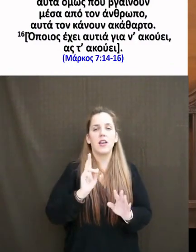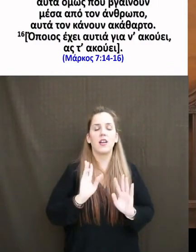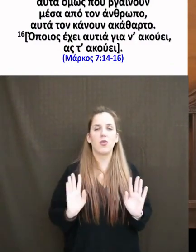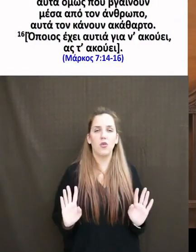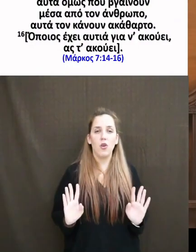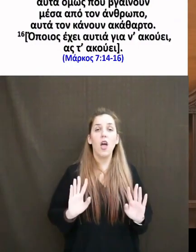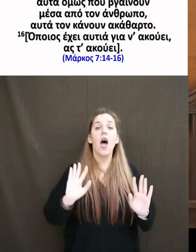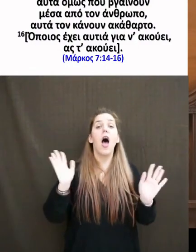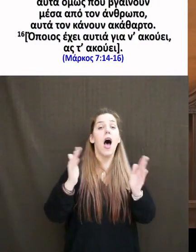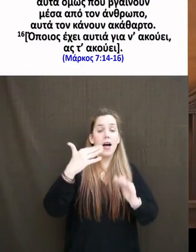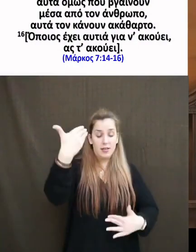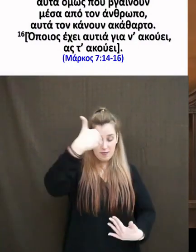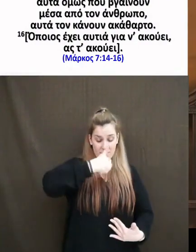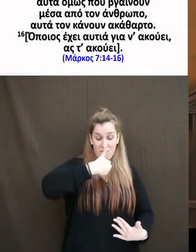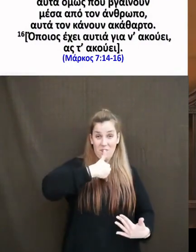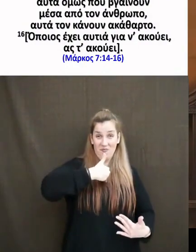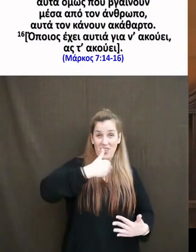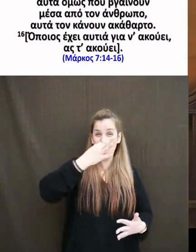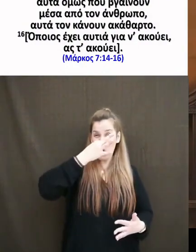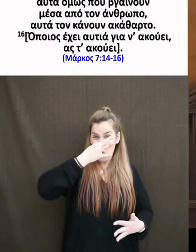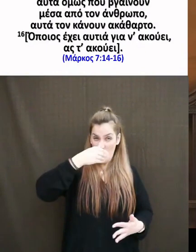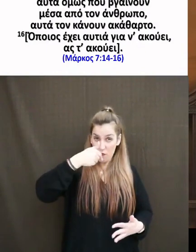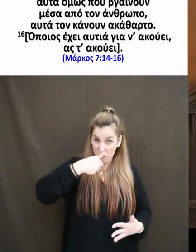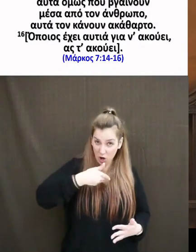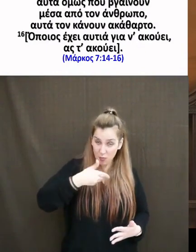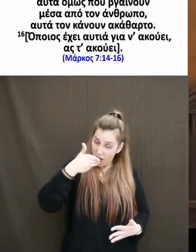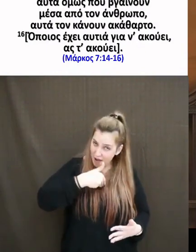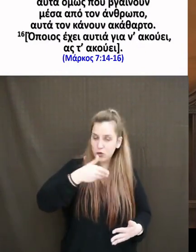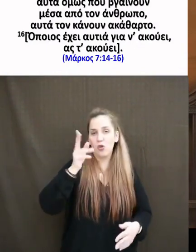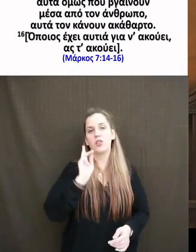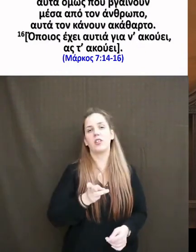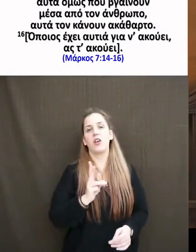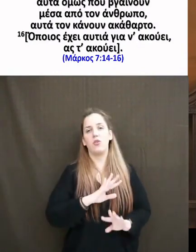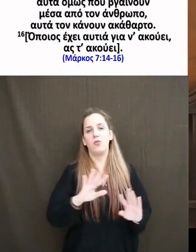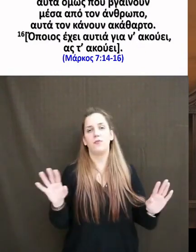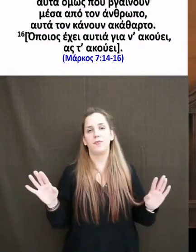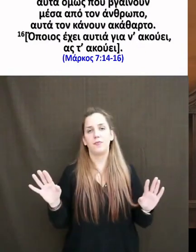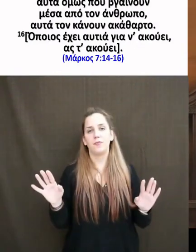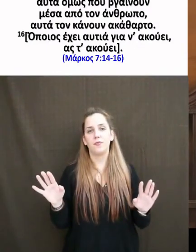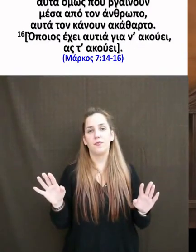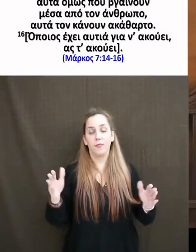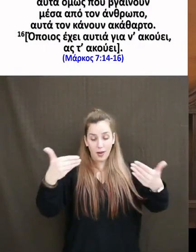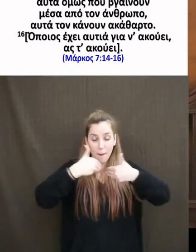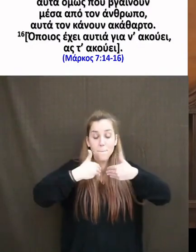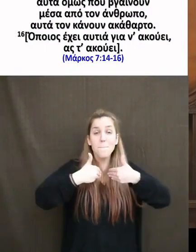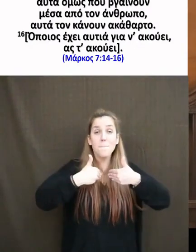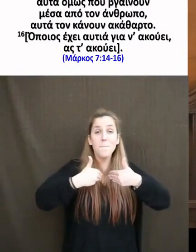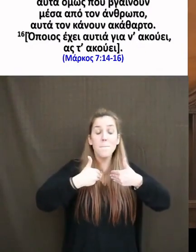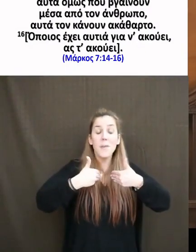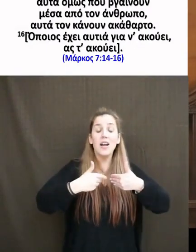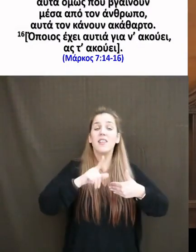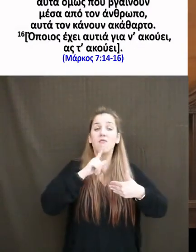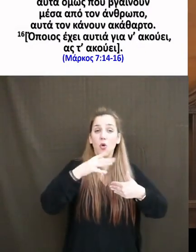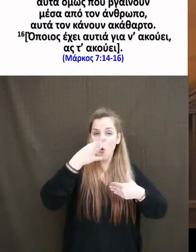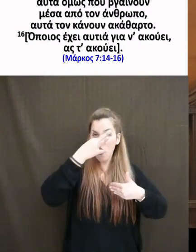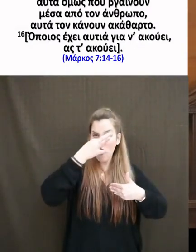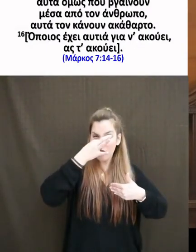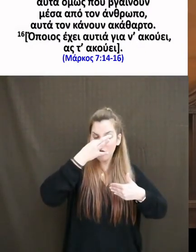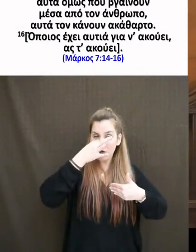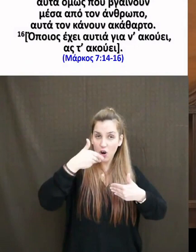ακούει. Το πρόβλημα λοιπόν είναι πως αυτά που βρίσκονται μέσα μας μας βρωμίζουν και αυτά οδηγούν σε